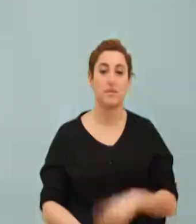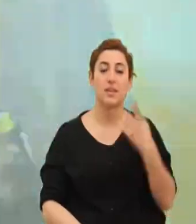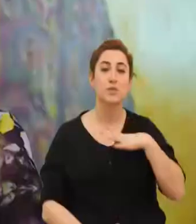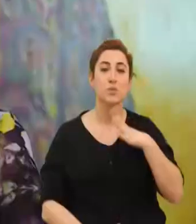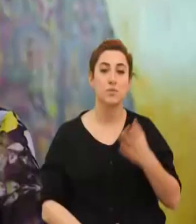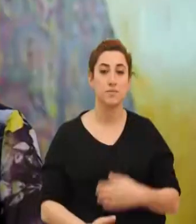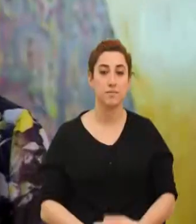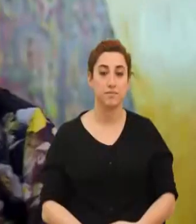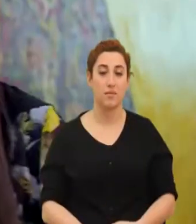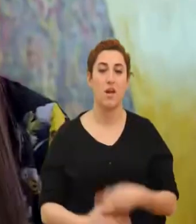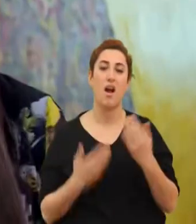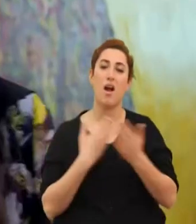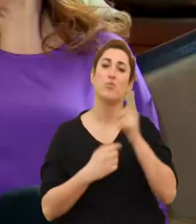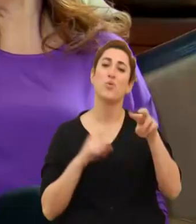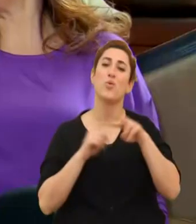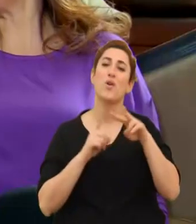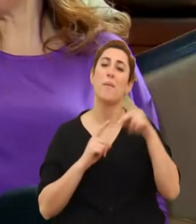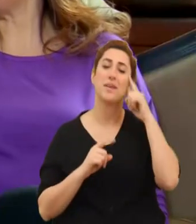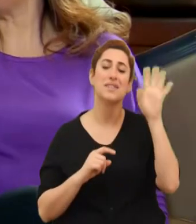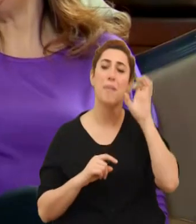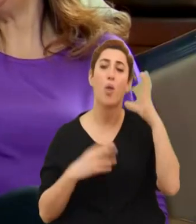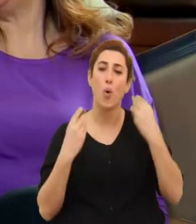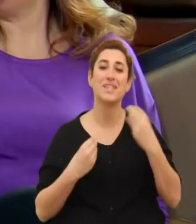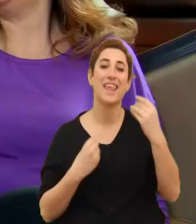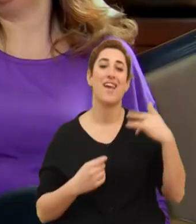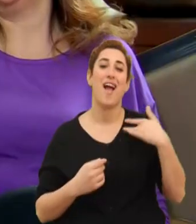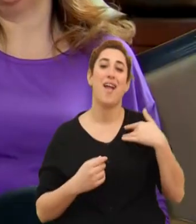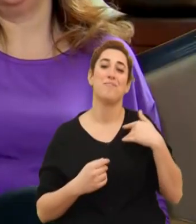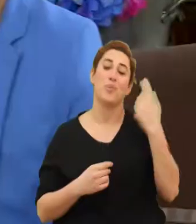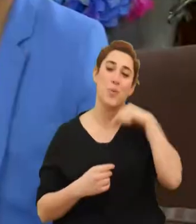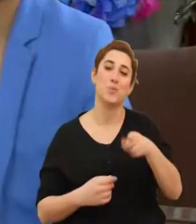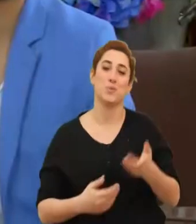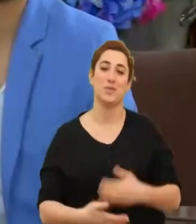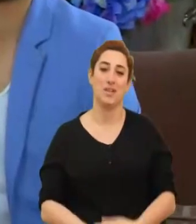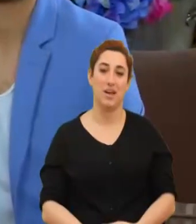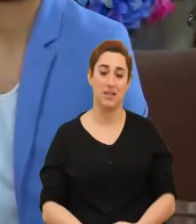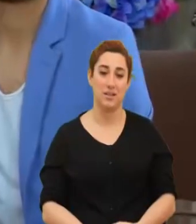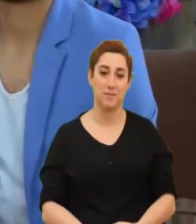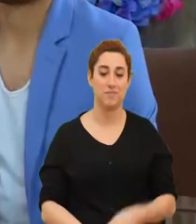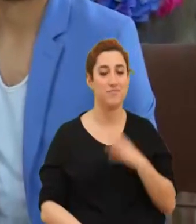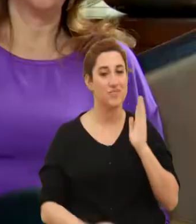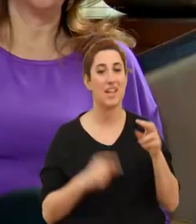yavrum. Ne istiyorsun? Ana döndük. Ay bu Nurhancığımın başına ne geliyorsa iyi kalpliliğinden geliyor.